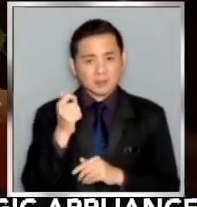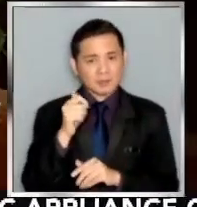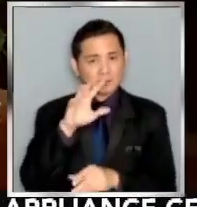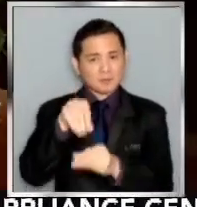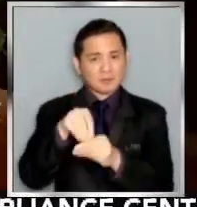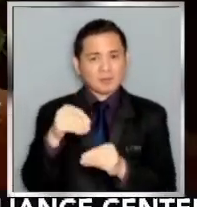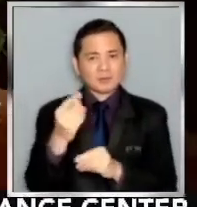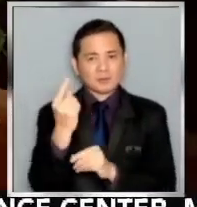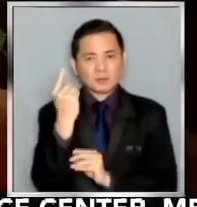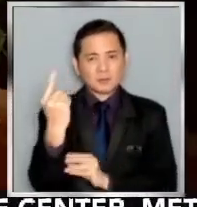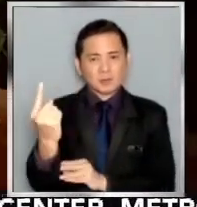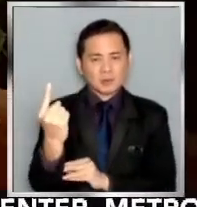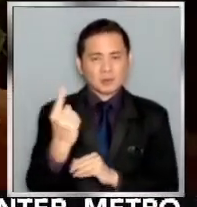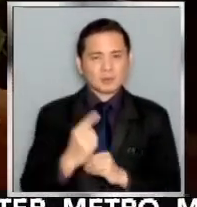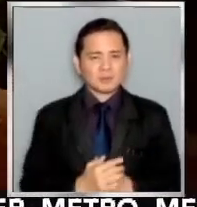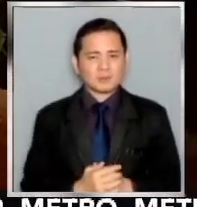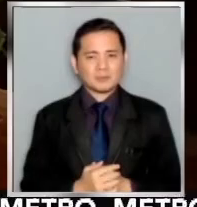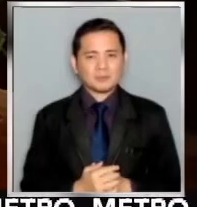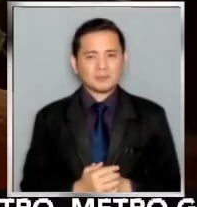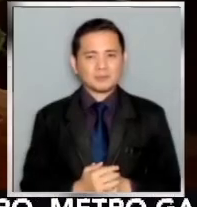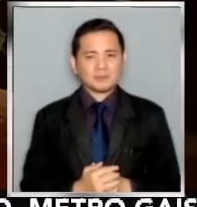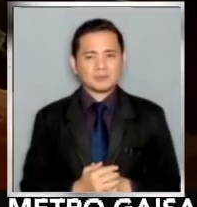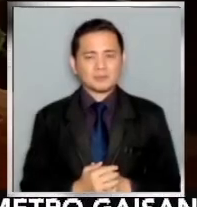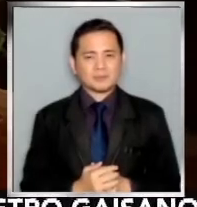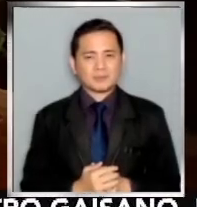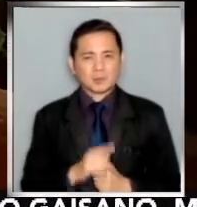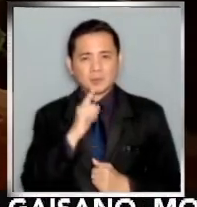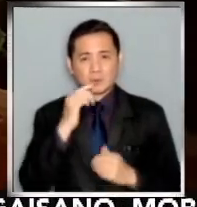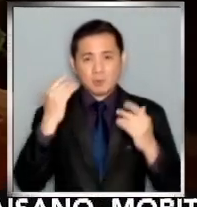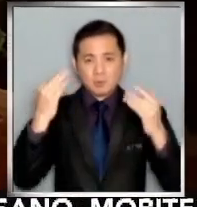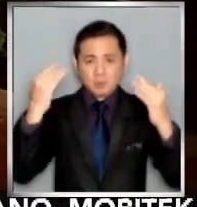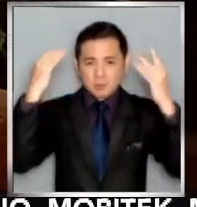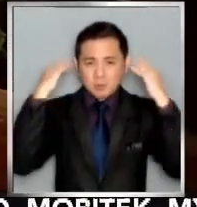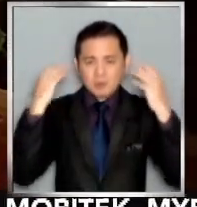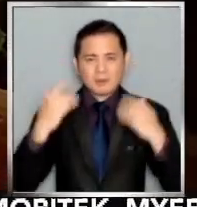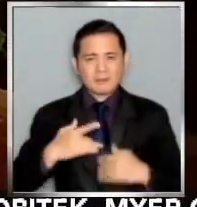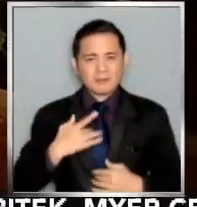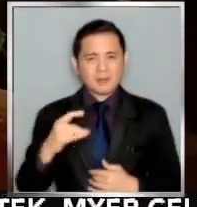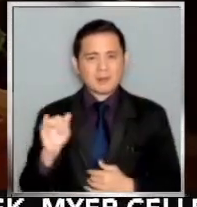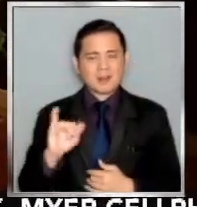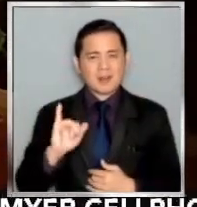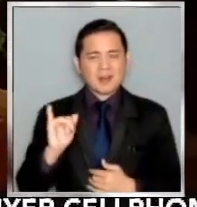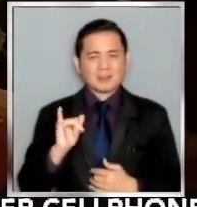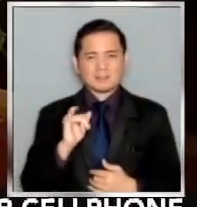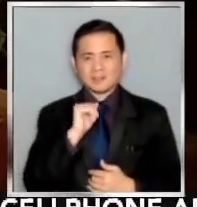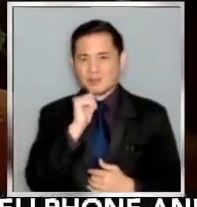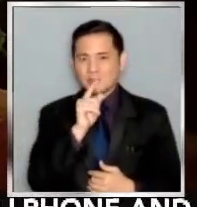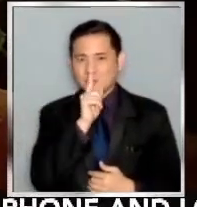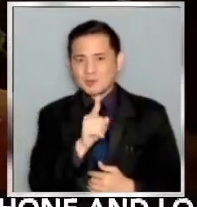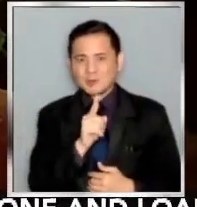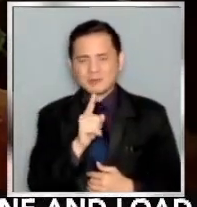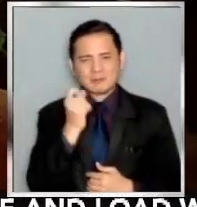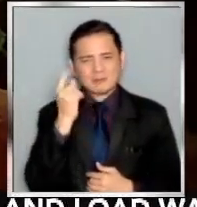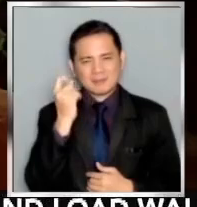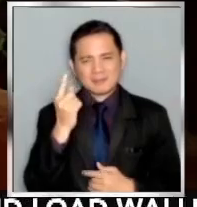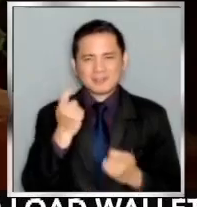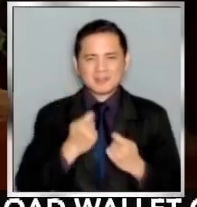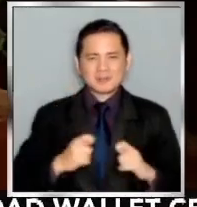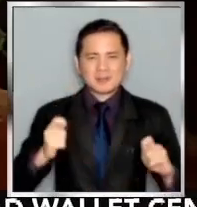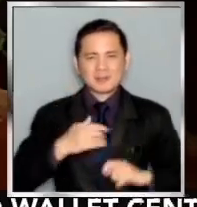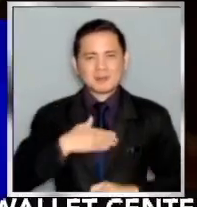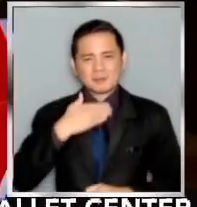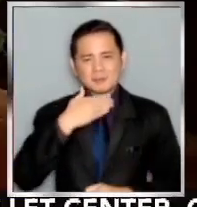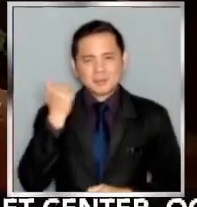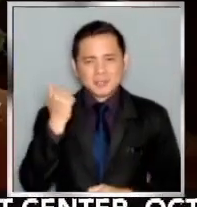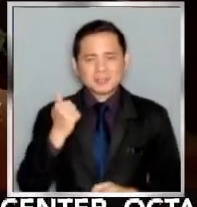Nakakatuwa, nakaka-overwhelm, and I feel like it's not real, but I'm trying my best to like